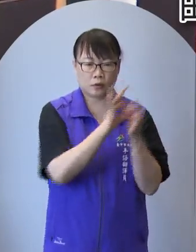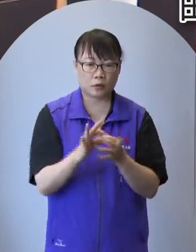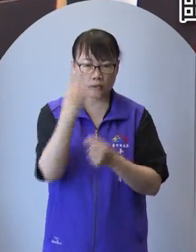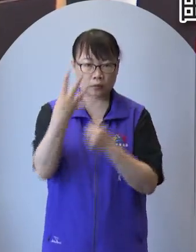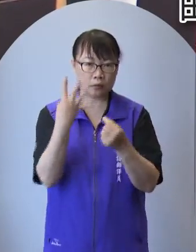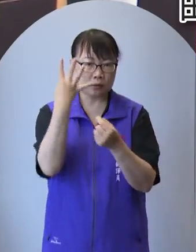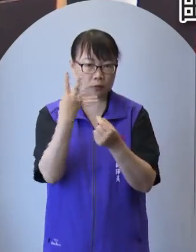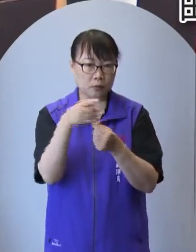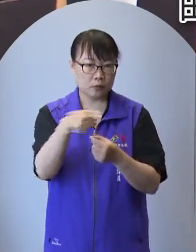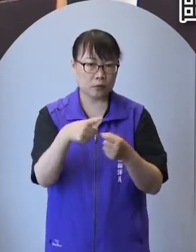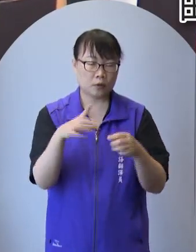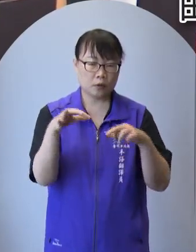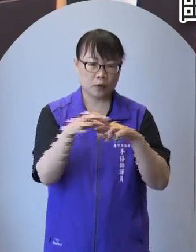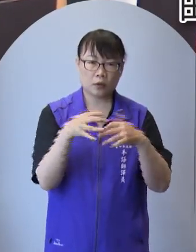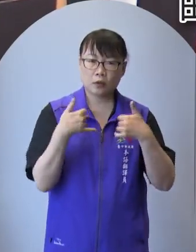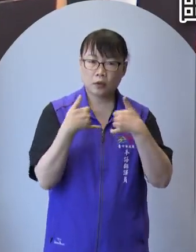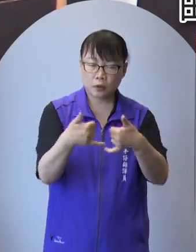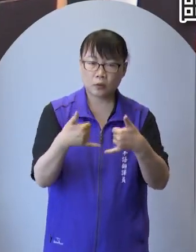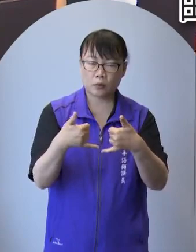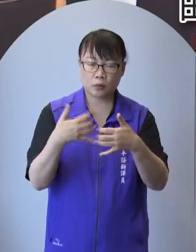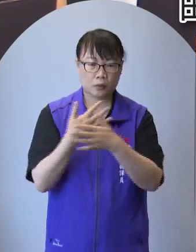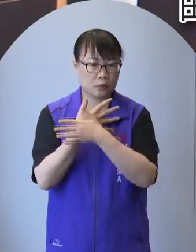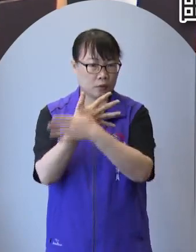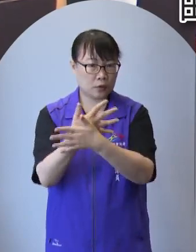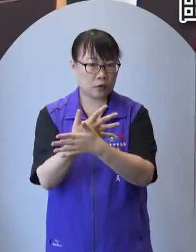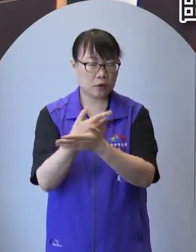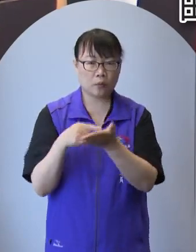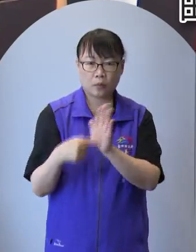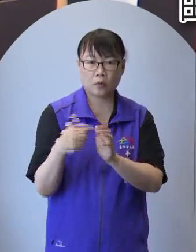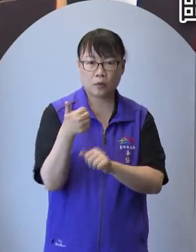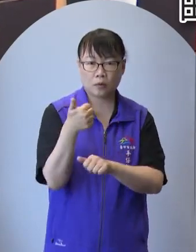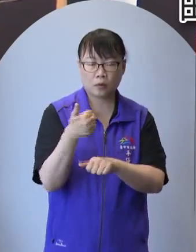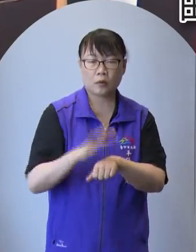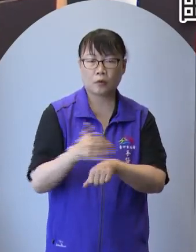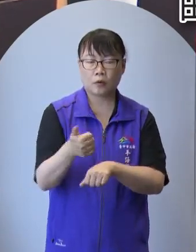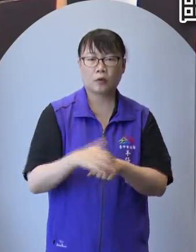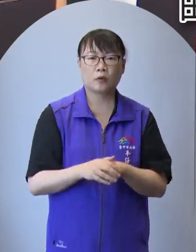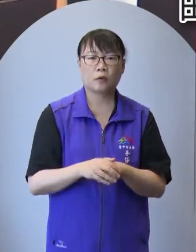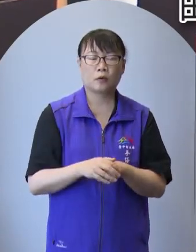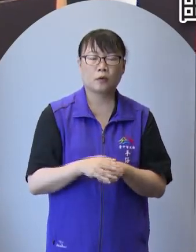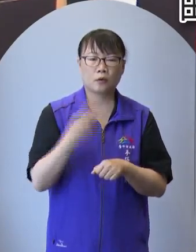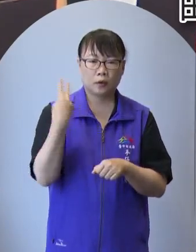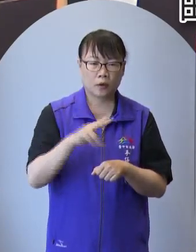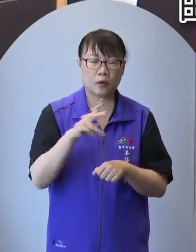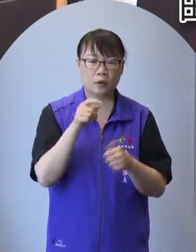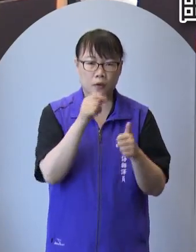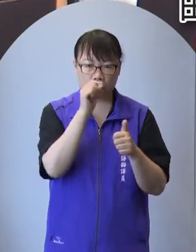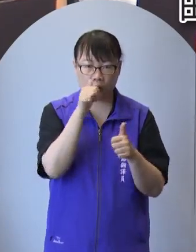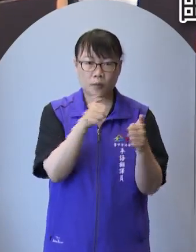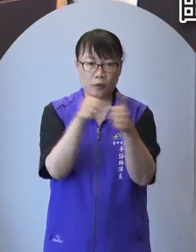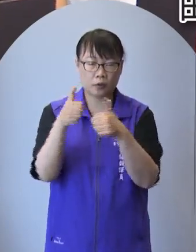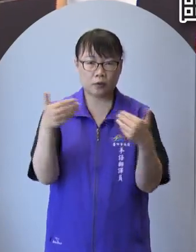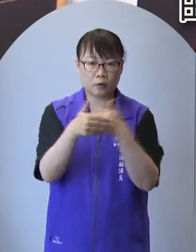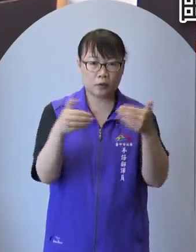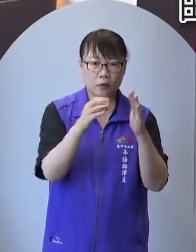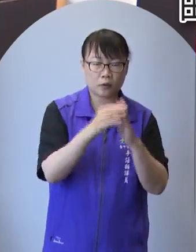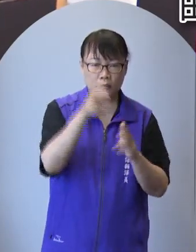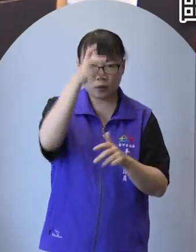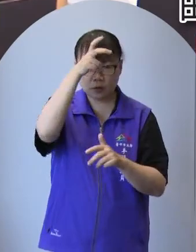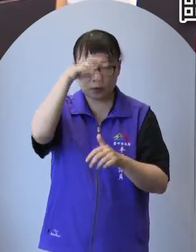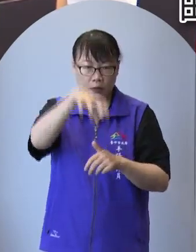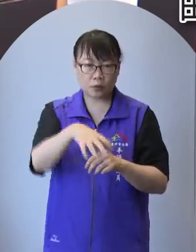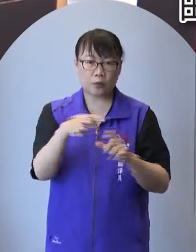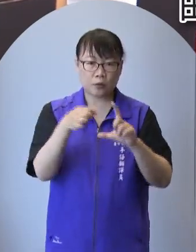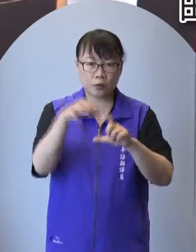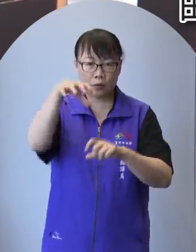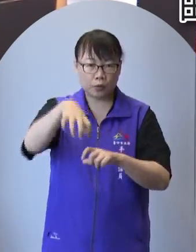我们也金鹿奖获得到绩优，那这个是建设局之外，也感谢交通局、警察局还有区公所啊，